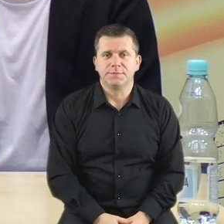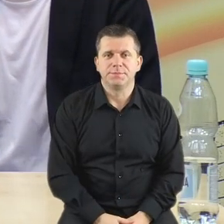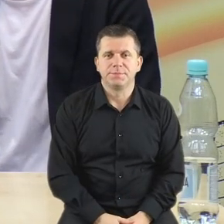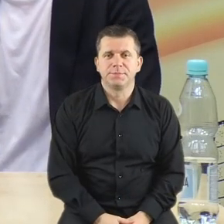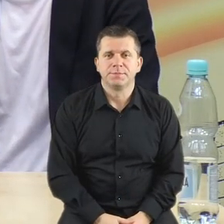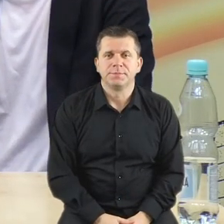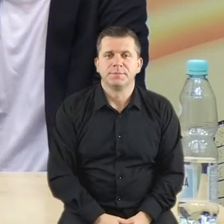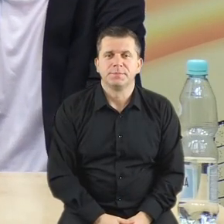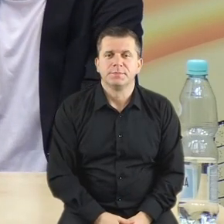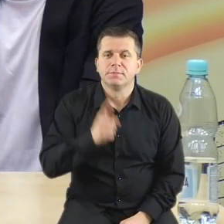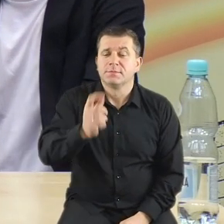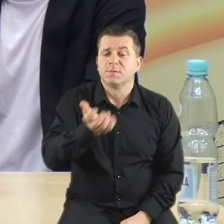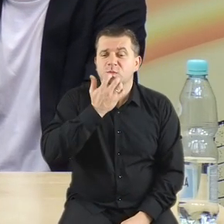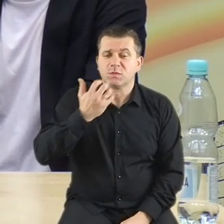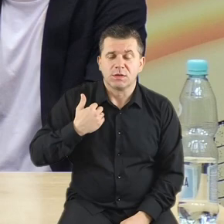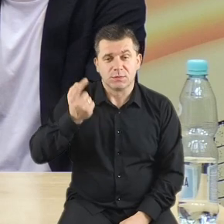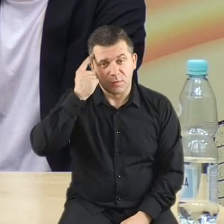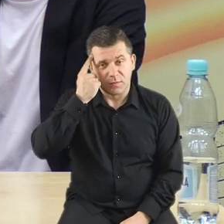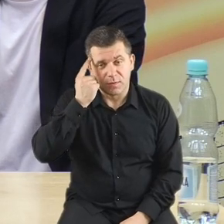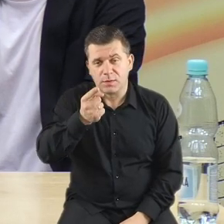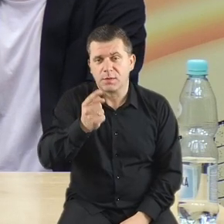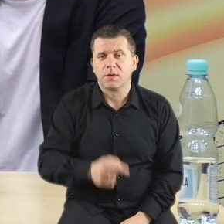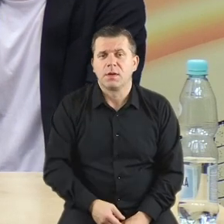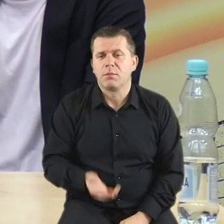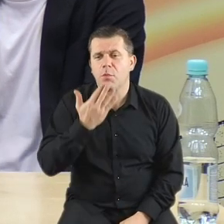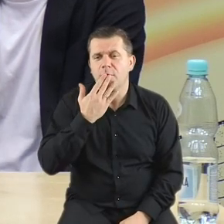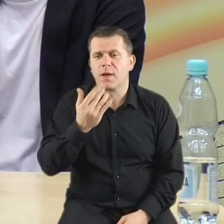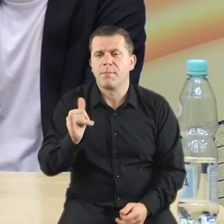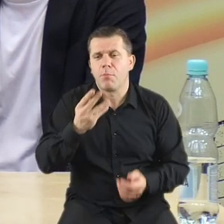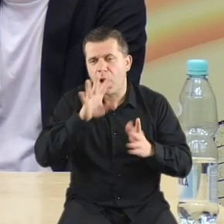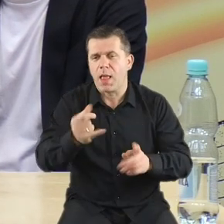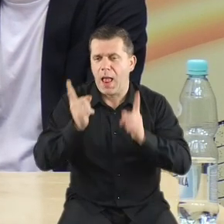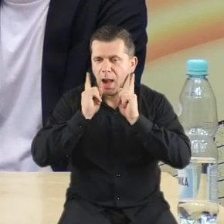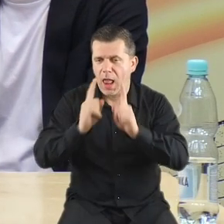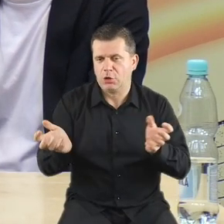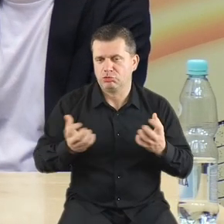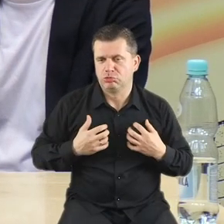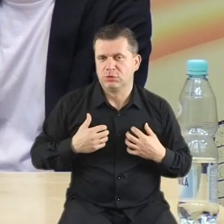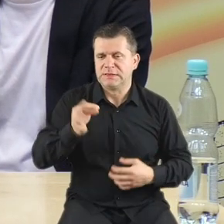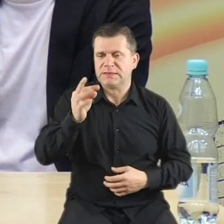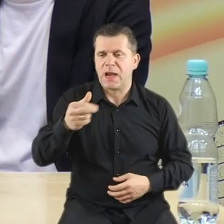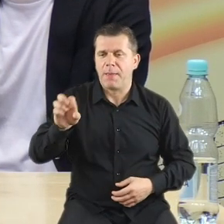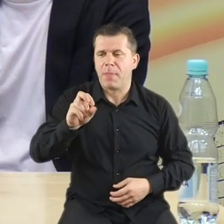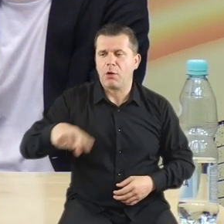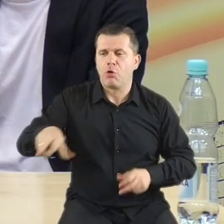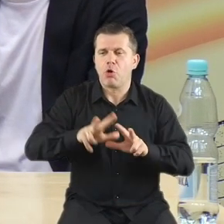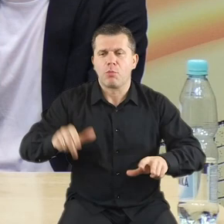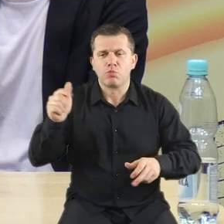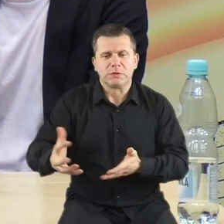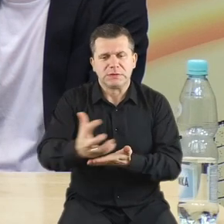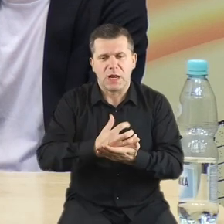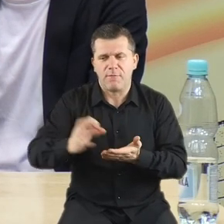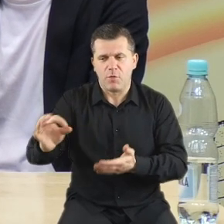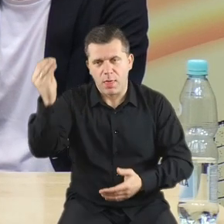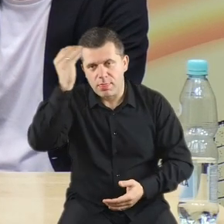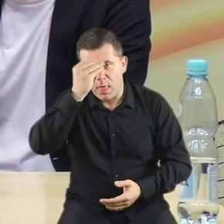wspomniał, oddaje pan takie realia życia, jak na przykład to, że musieli zarabiać na swoją naukę w szkole, na